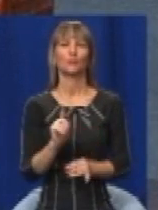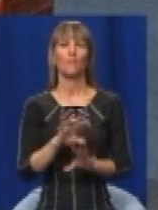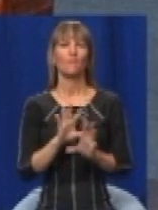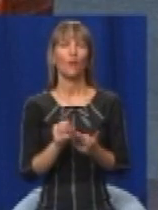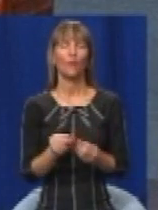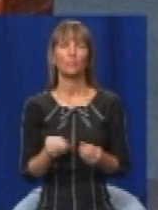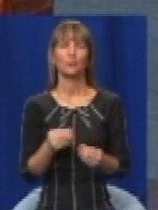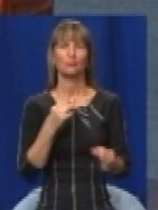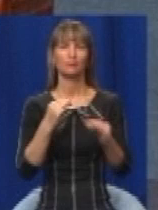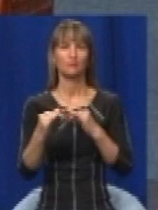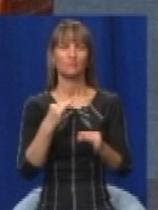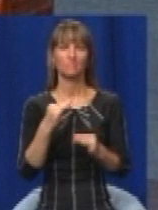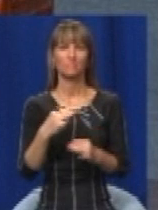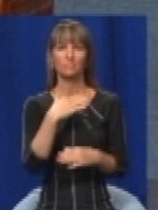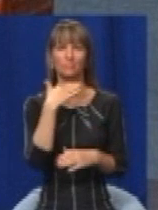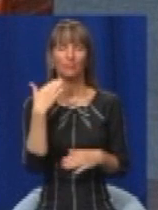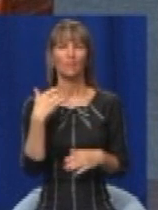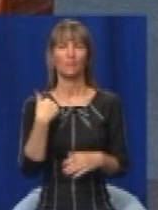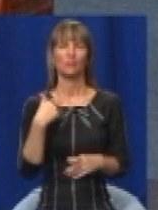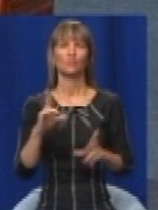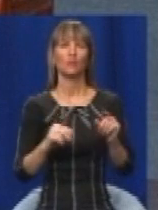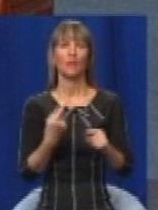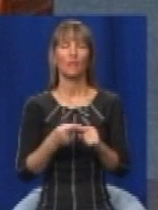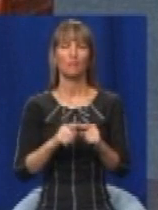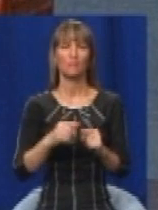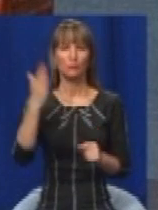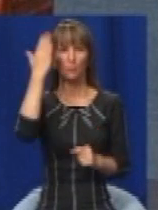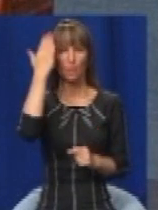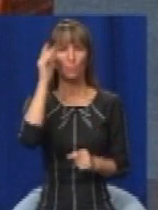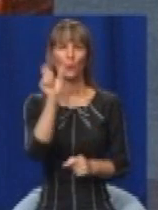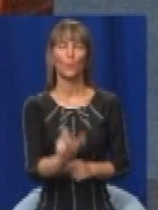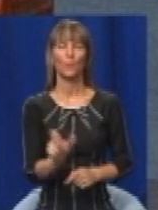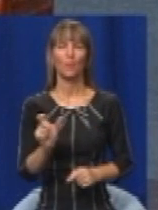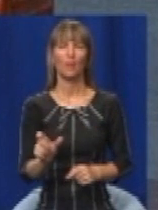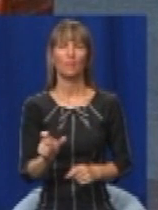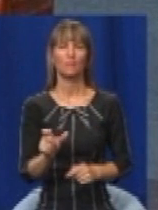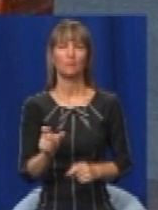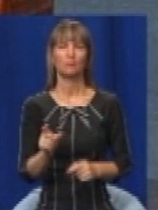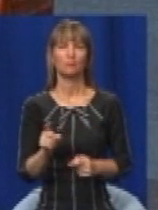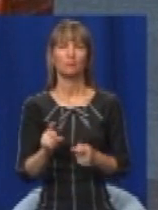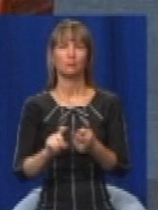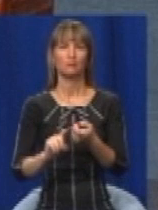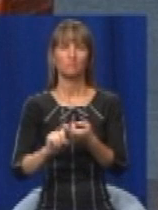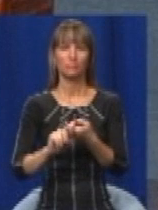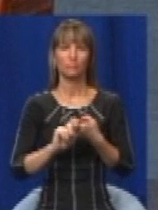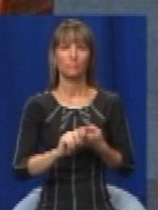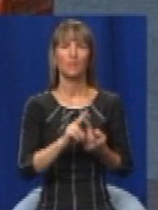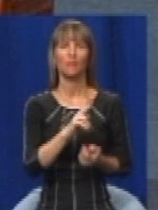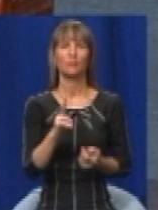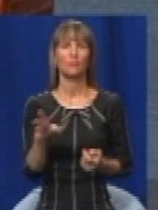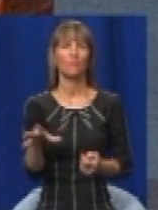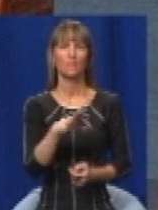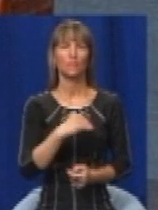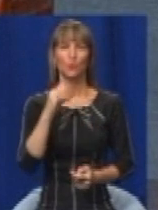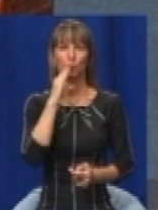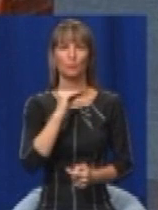таке комунікабельність? Як ти вважаєш? По-моєму, це способність людей прив'язуватися ко всім, успівати везде. Ну,